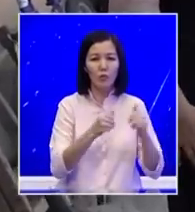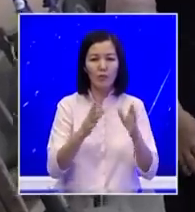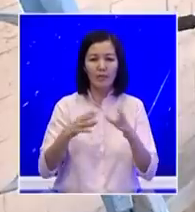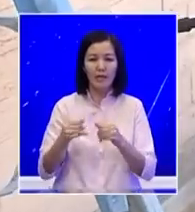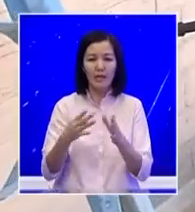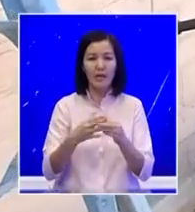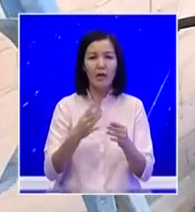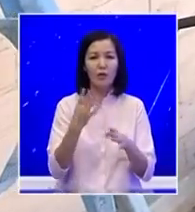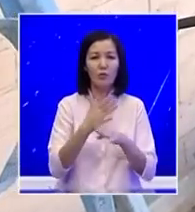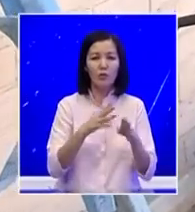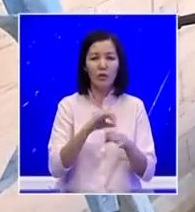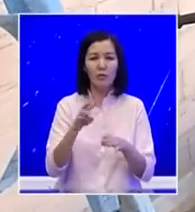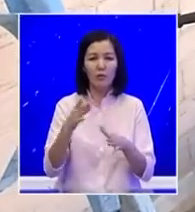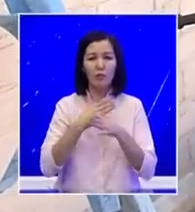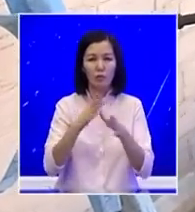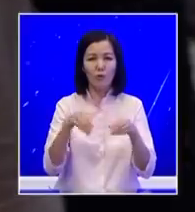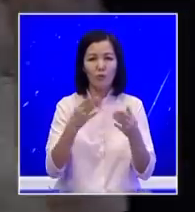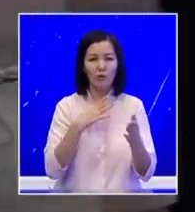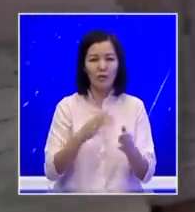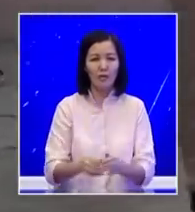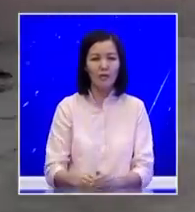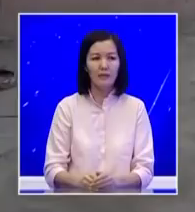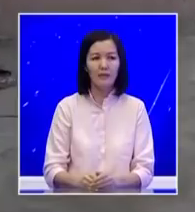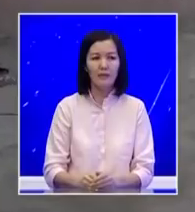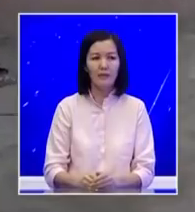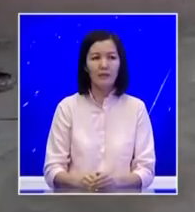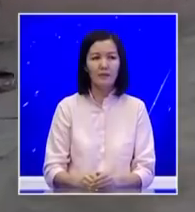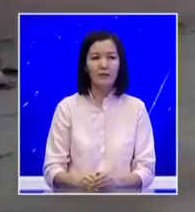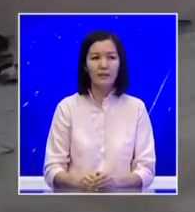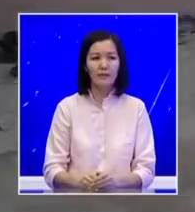4,5 миллион теңгеге көмек көрсетілген. Оразаға алу болсын.